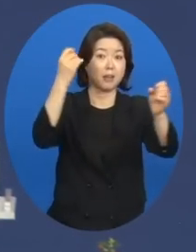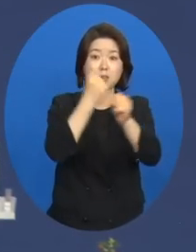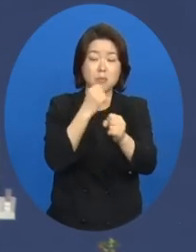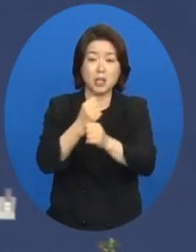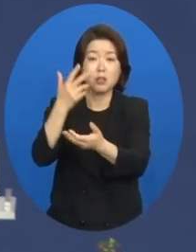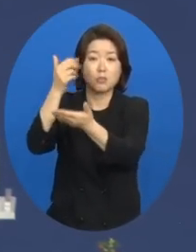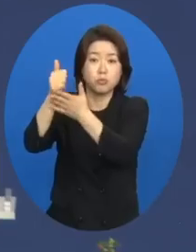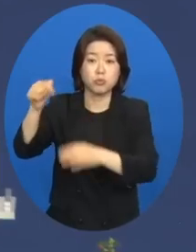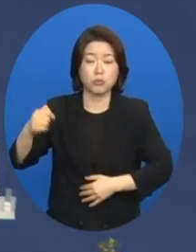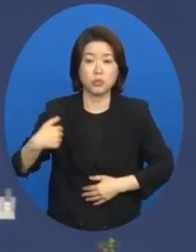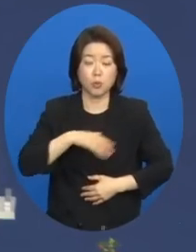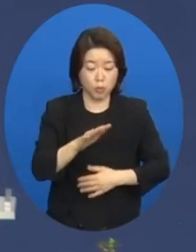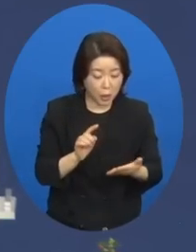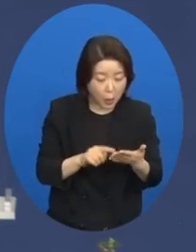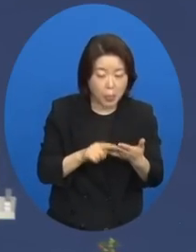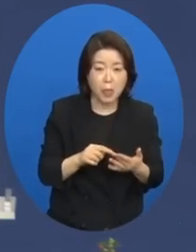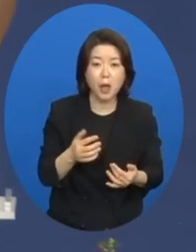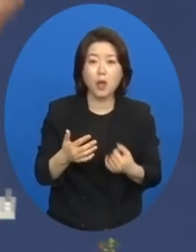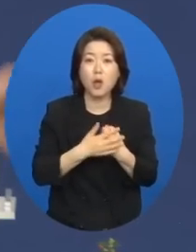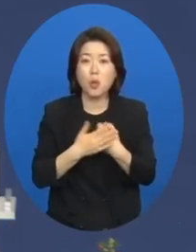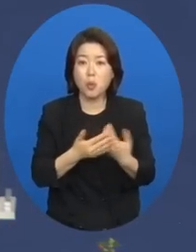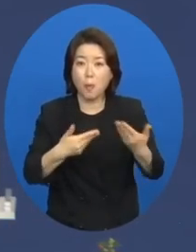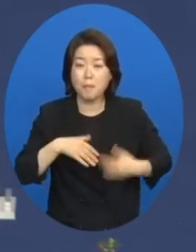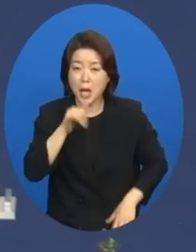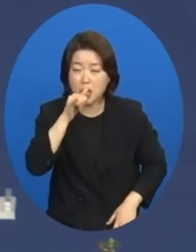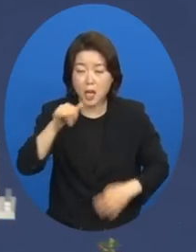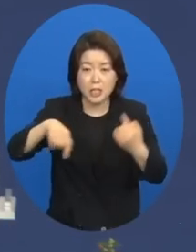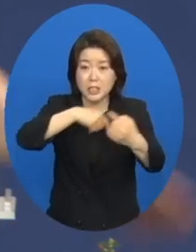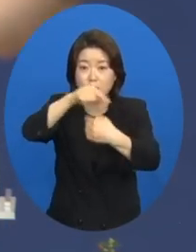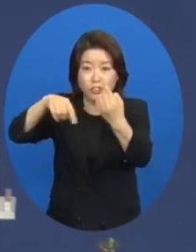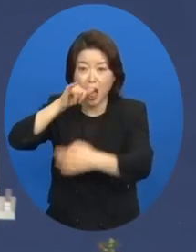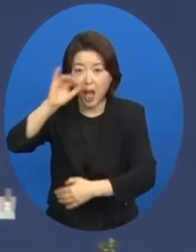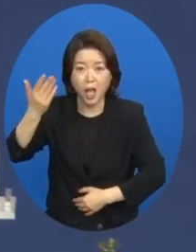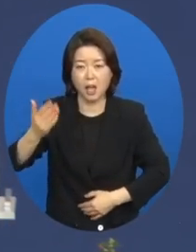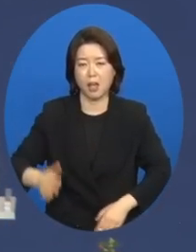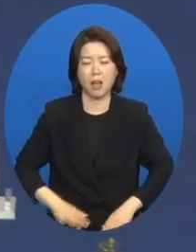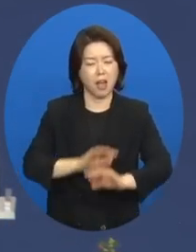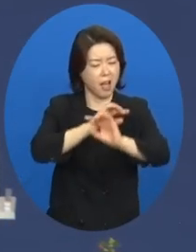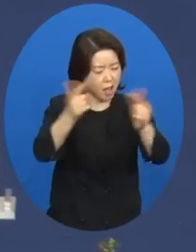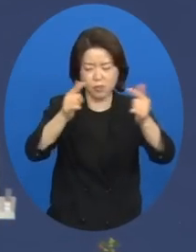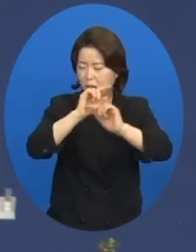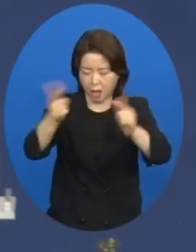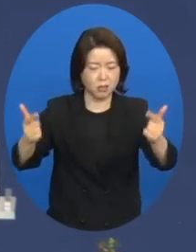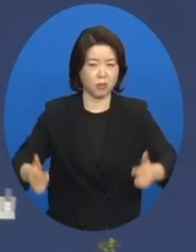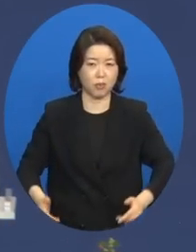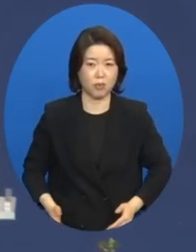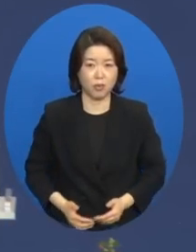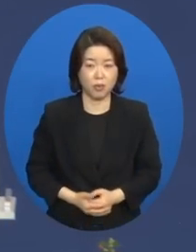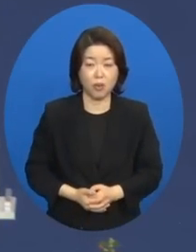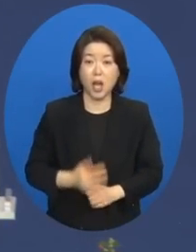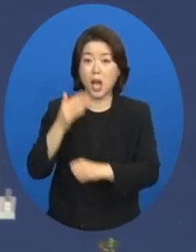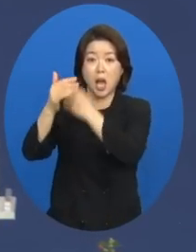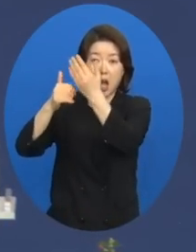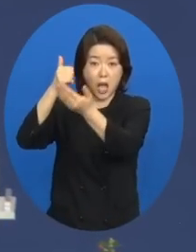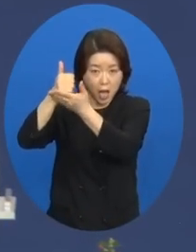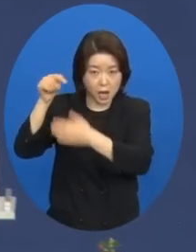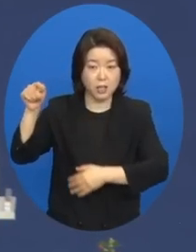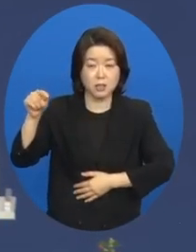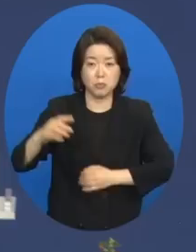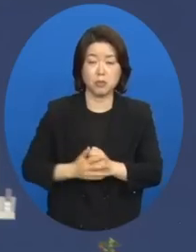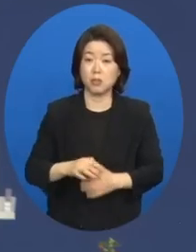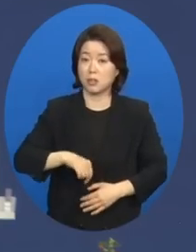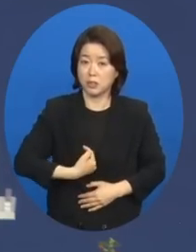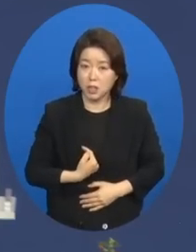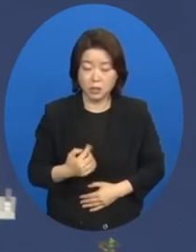저와 여러분의 무슨 손끝에 도움받아서 이 경영하시겠다는 말입니까? 아니요, 아니요. 하나님을